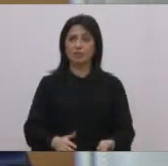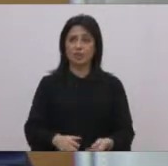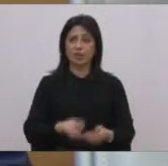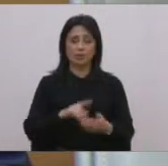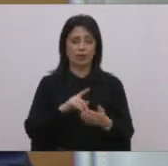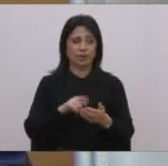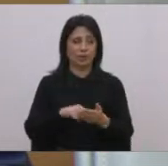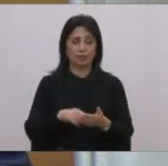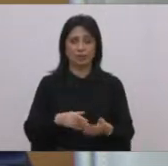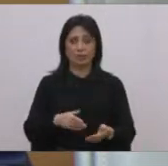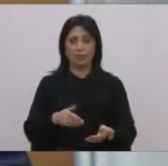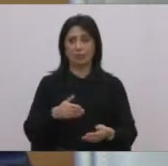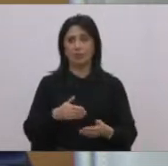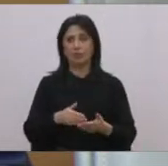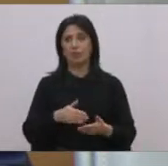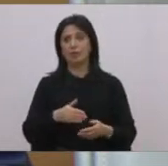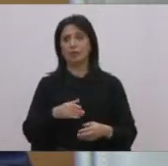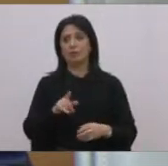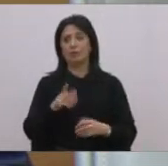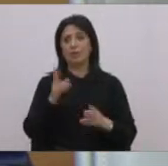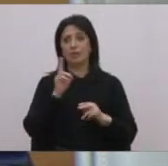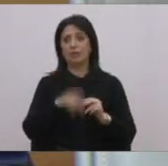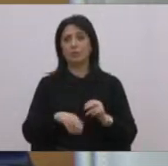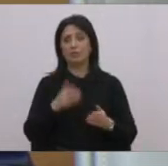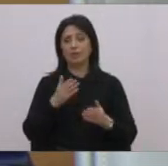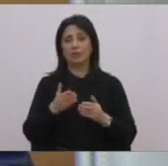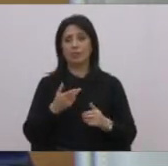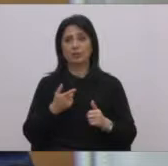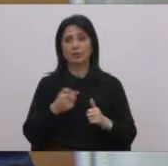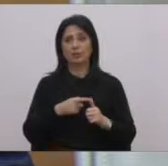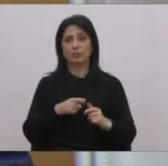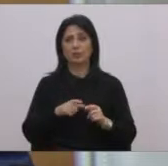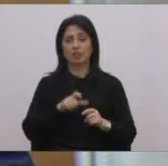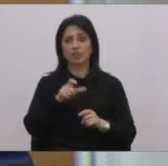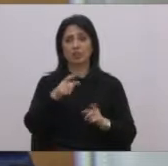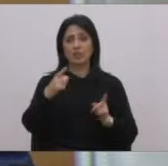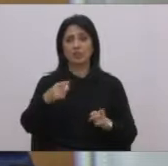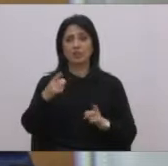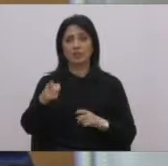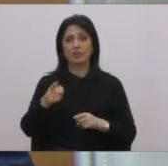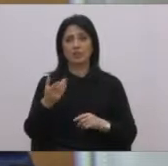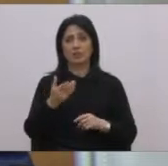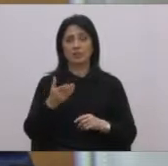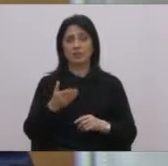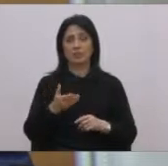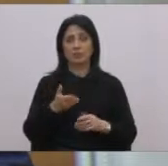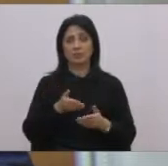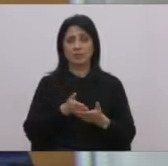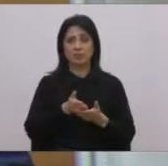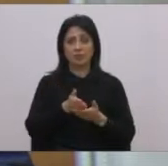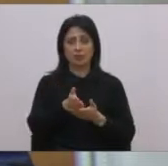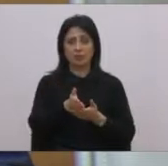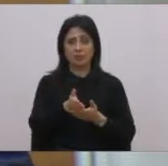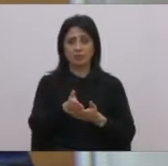გზა რომელიც არის ის ალბათ დამთავრდება იმ შემადგენელი ნაწილის რომელიც მიდით წავა